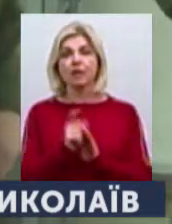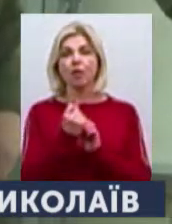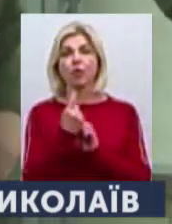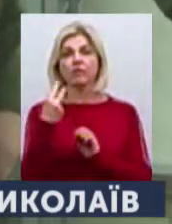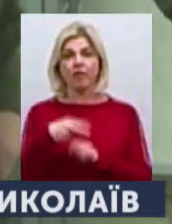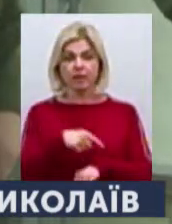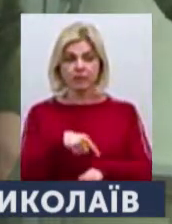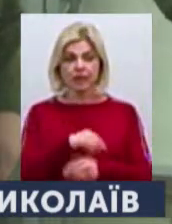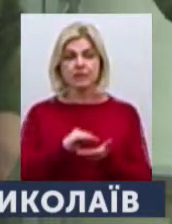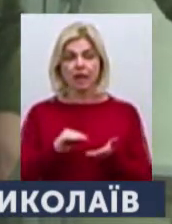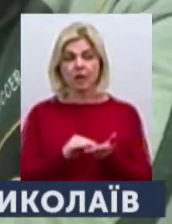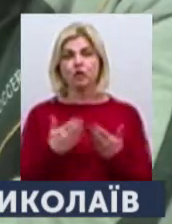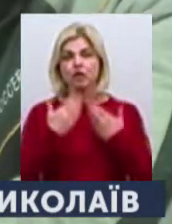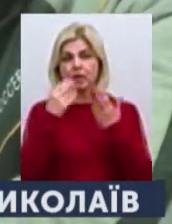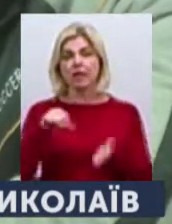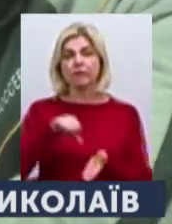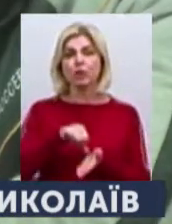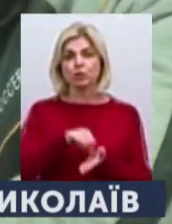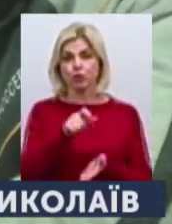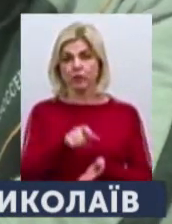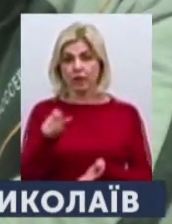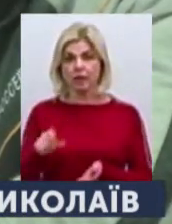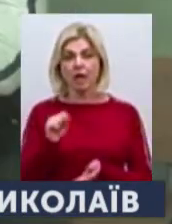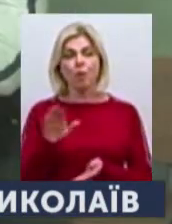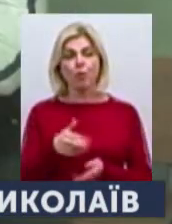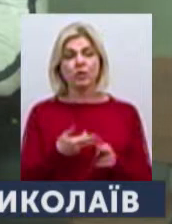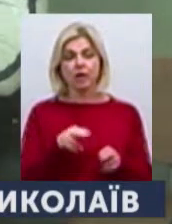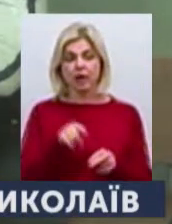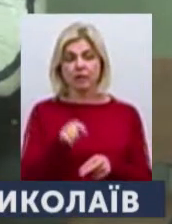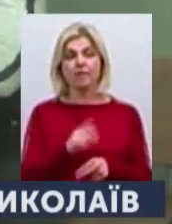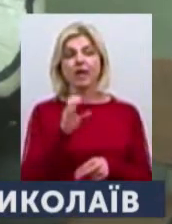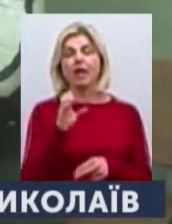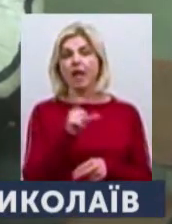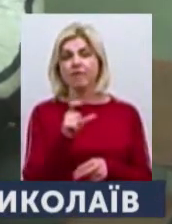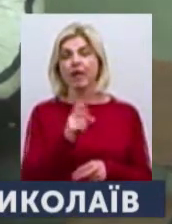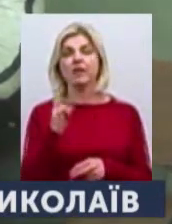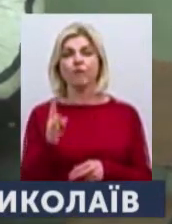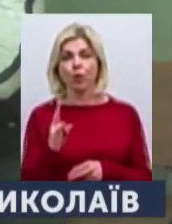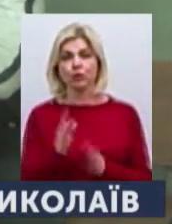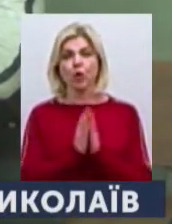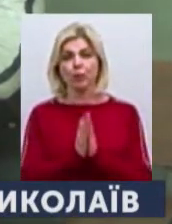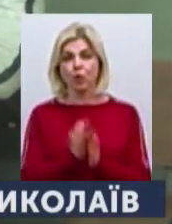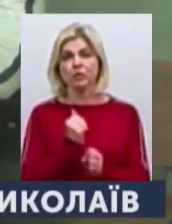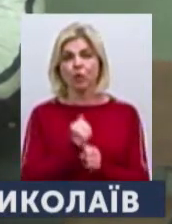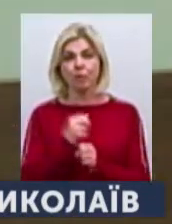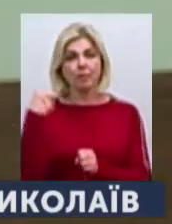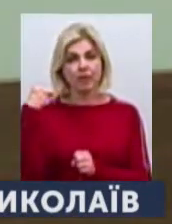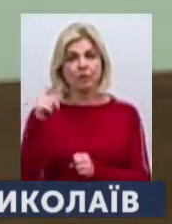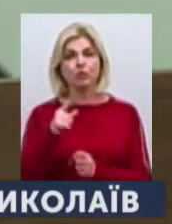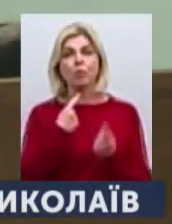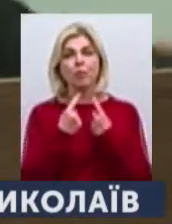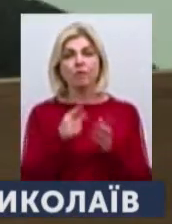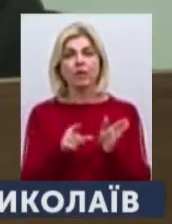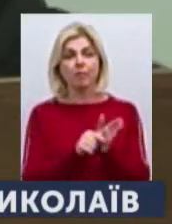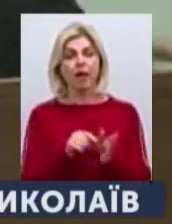Секретарка зачитала список присутніх. Після цього Євген Мефьодов звернувся до судді Катерини Лагоди з проханням зробити перерву, аби поспілкуватися з